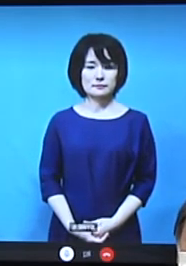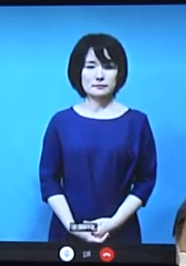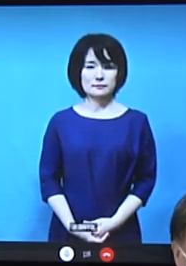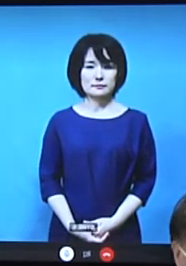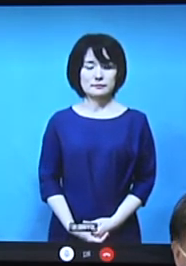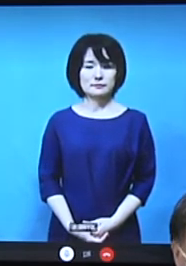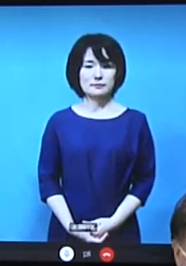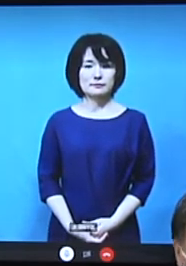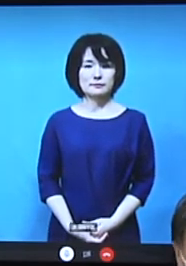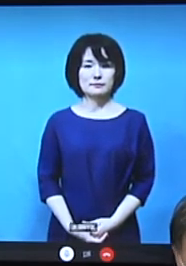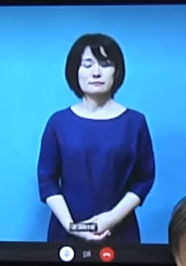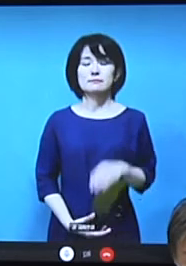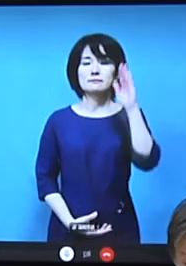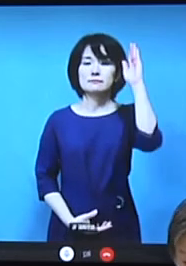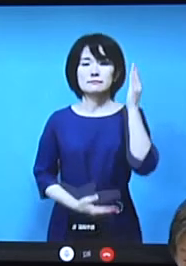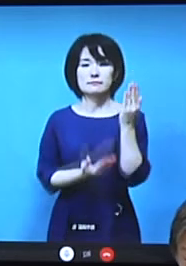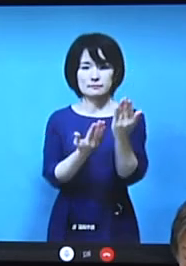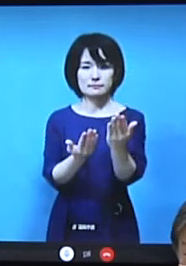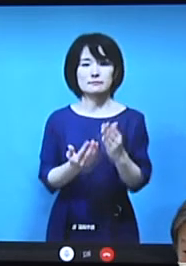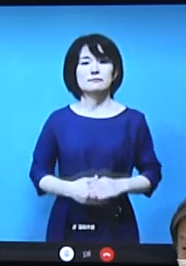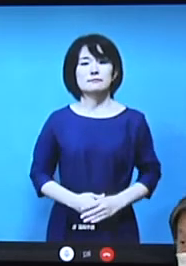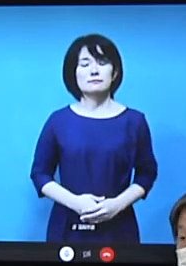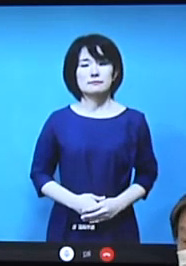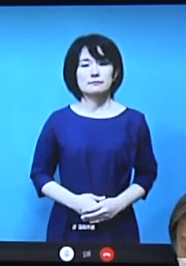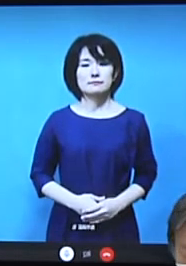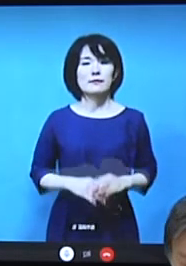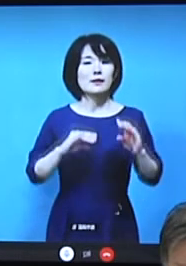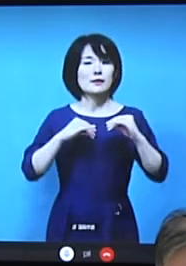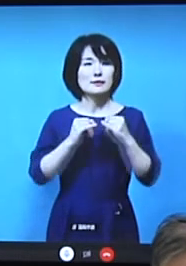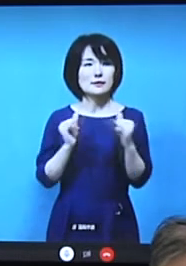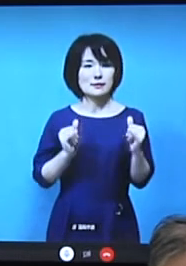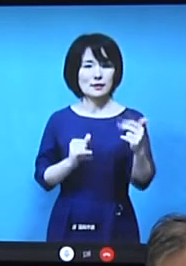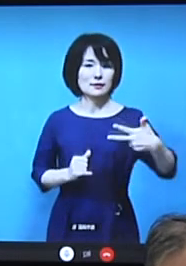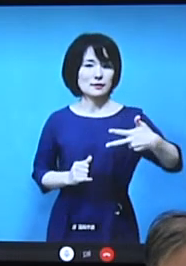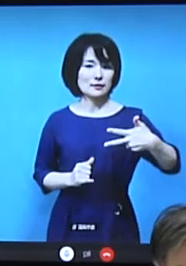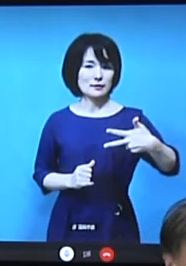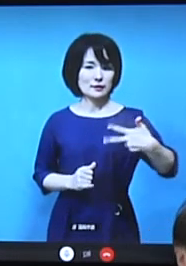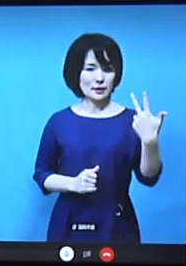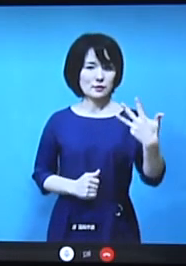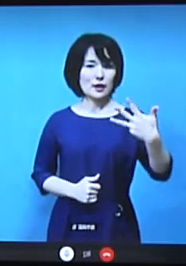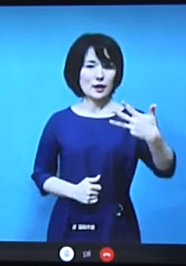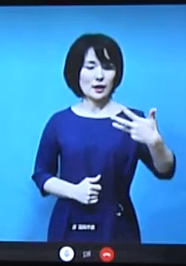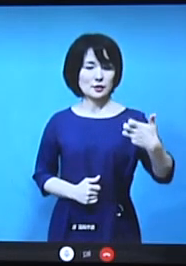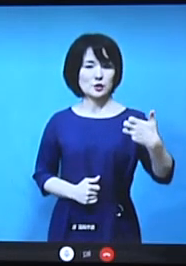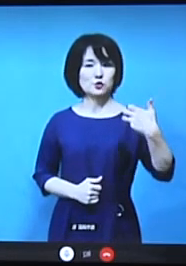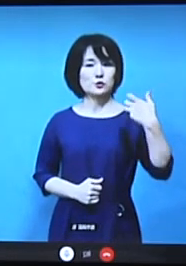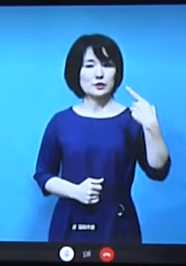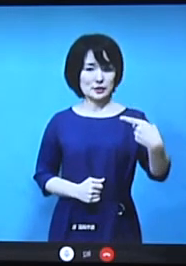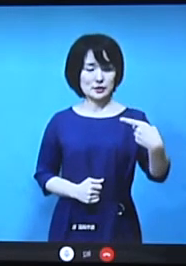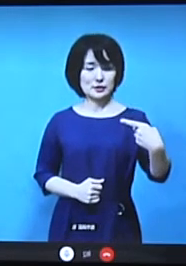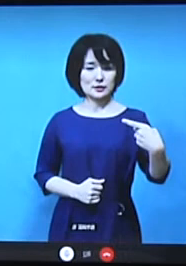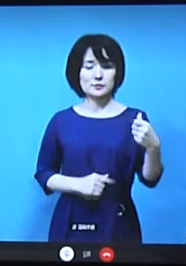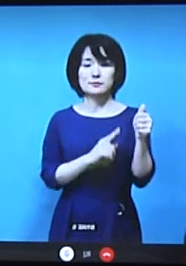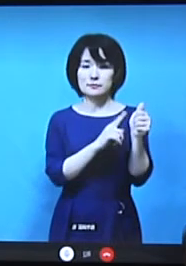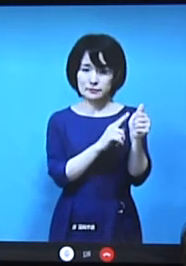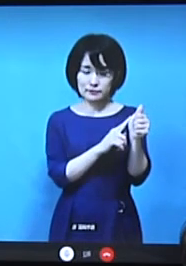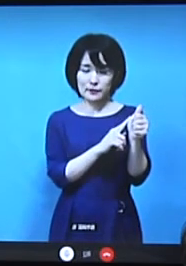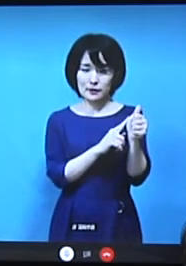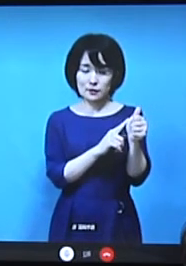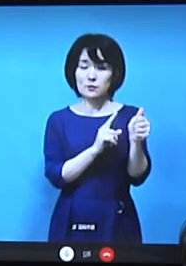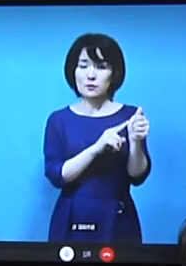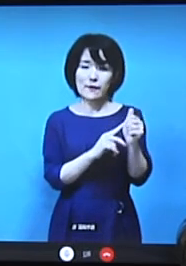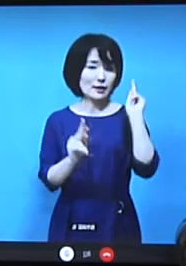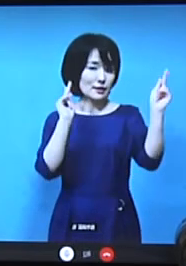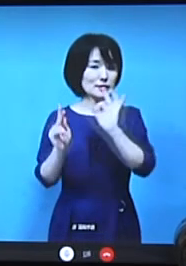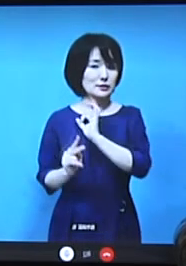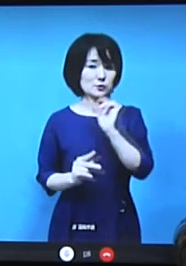北陸放送の平と申します。感染者781番についてなんですが、会社員だと思うのですが、勤務先